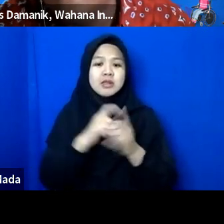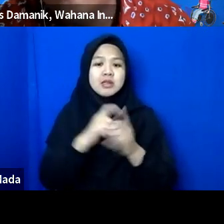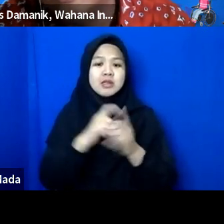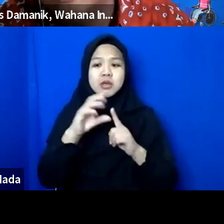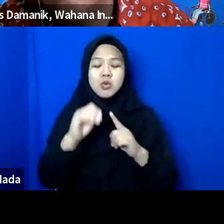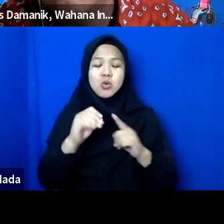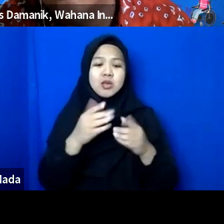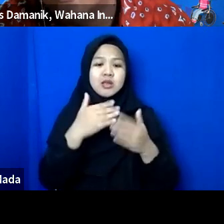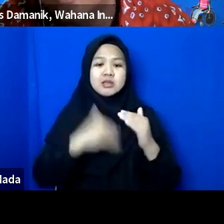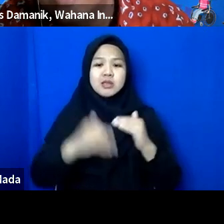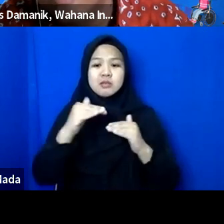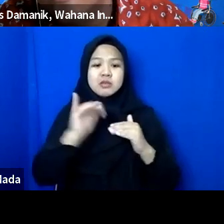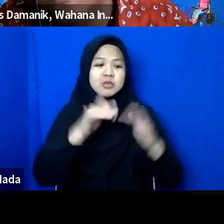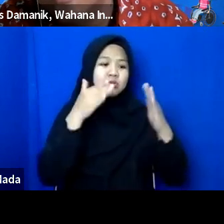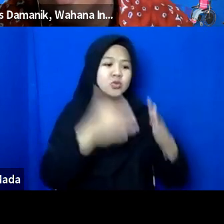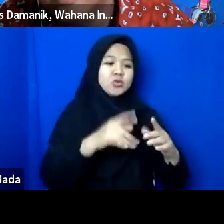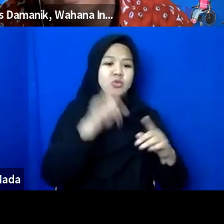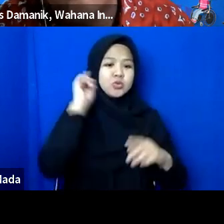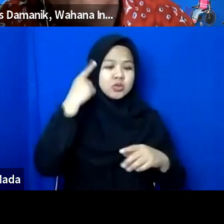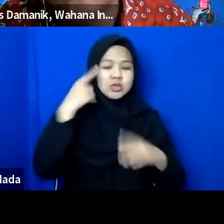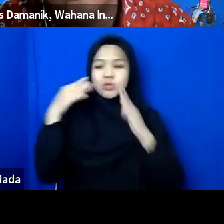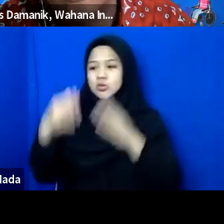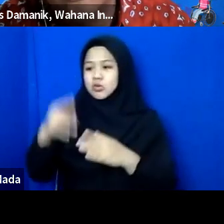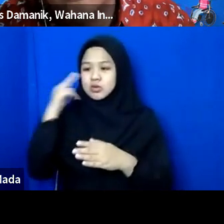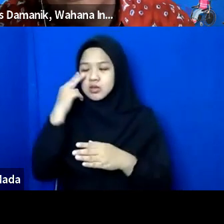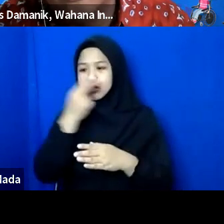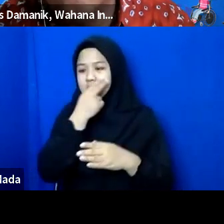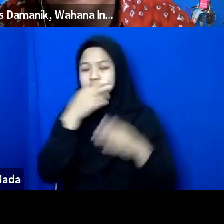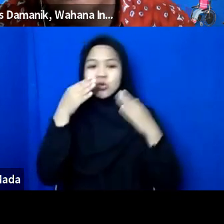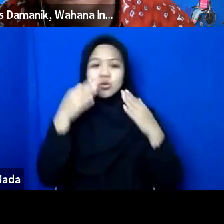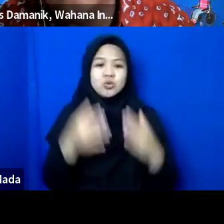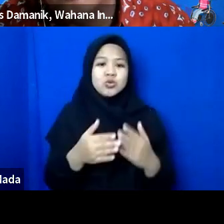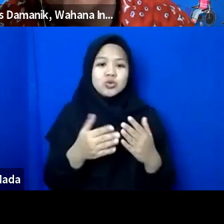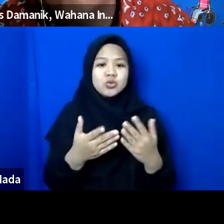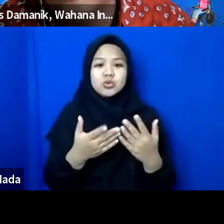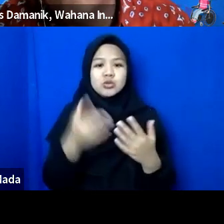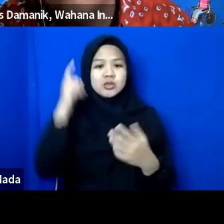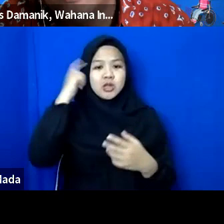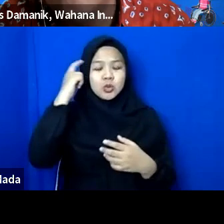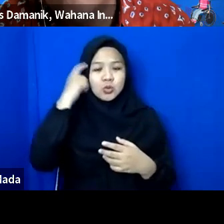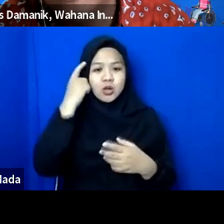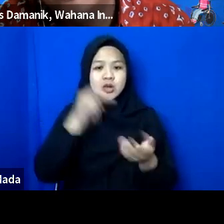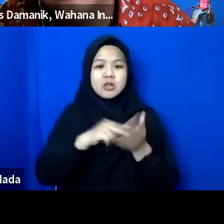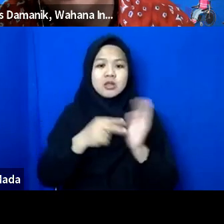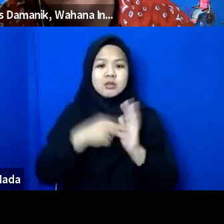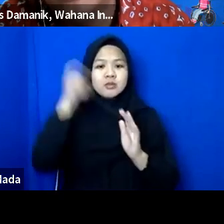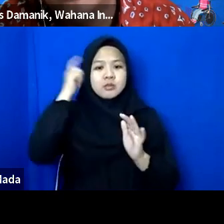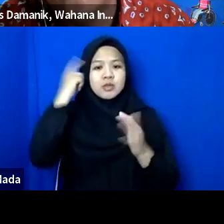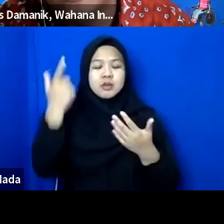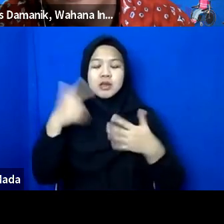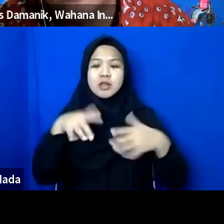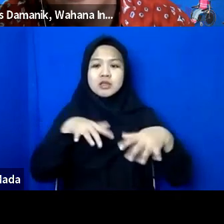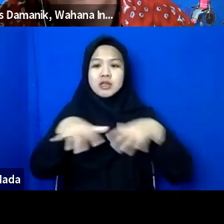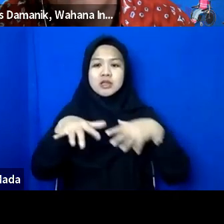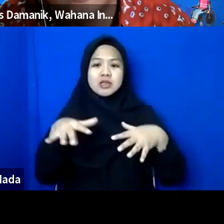segmentatif misalnya DPO khusus tuli dibawa khusus netra dipilih khusus apa intelektual maka berpikirlah Bagaimana strategi